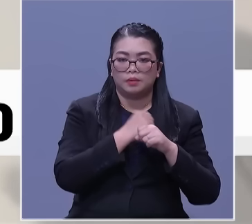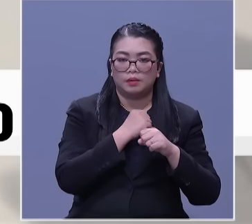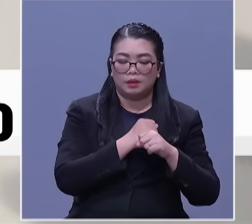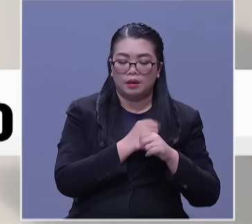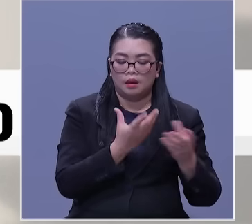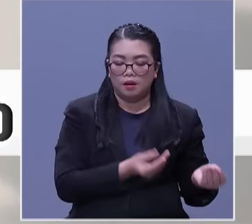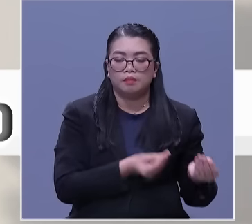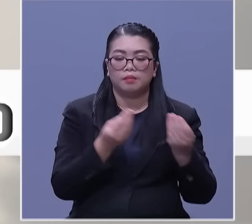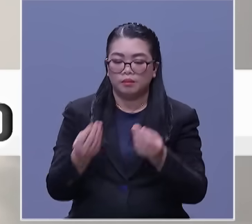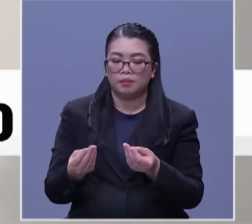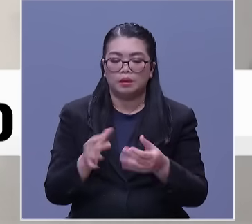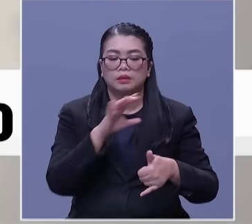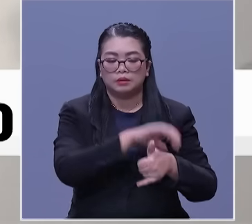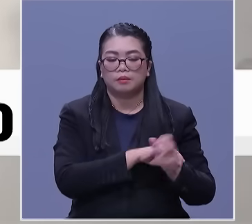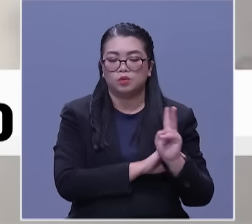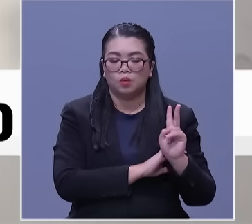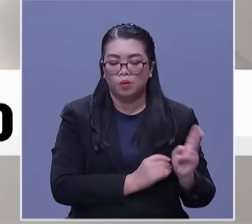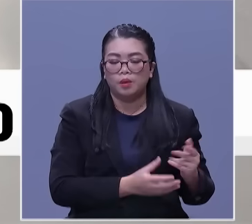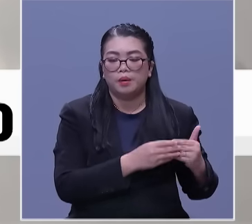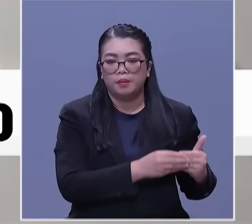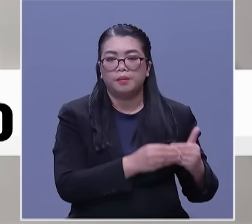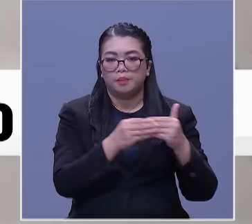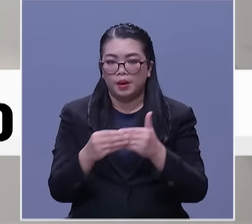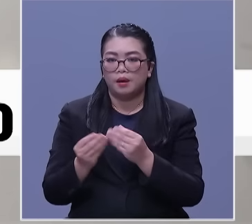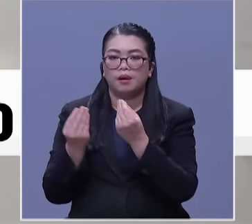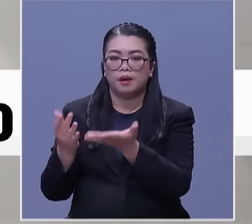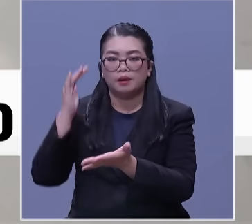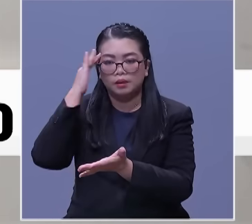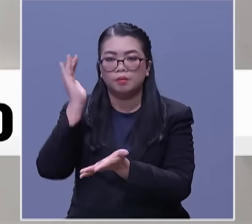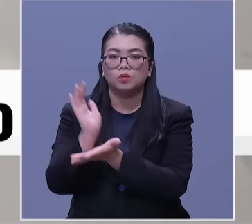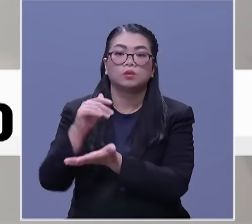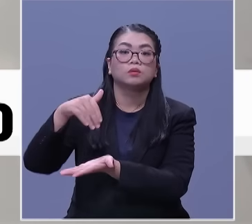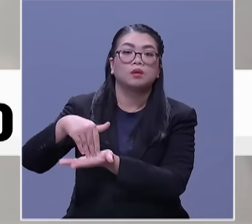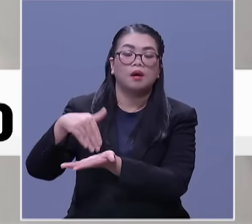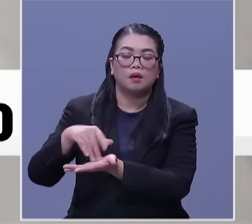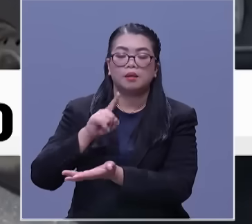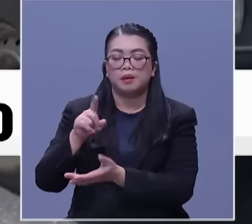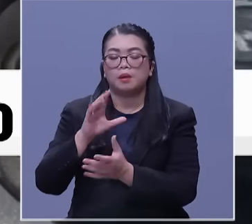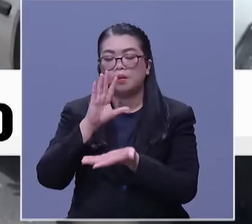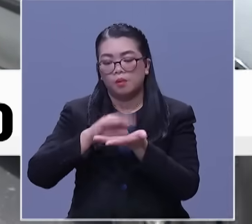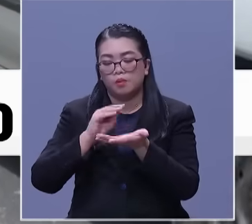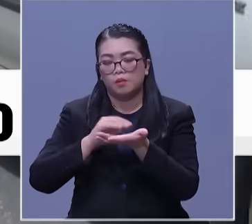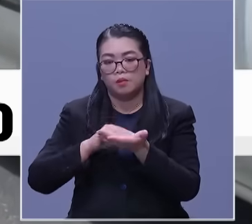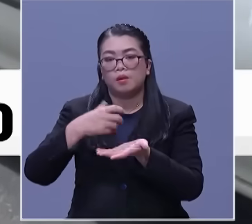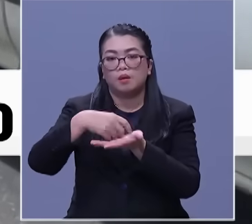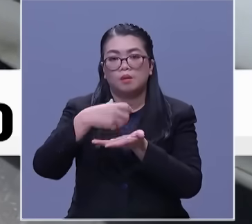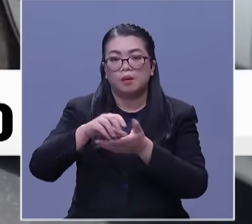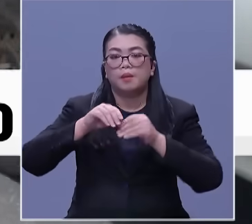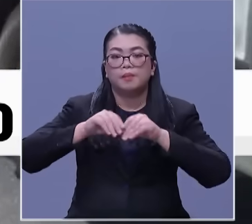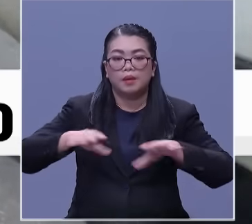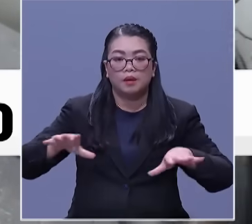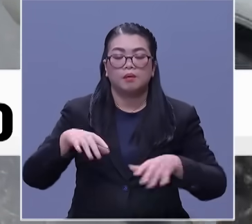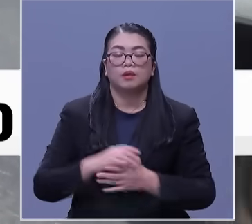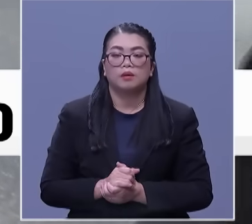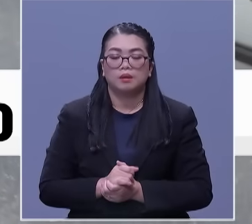นี้คือเรื่องนี้เนี่ยทีมข่าวเราได้ประสานแล้วก็ได้รับการเปิดเผยข้อมูลจากเจ้าหน้าที่กรม